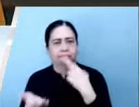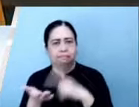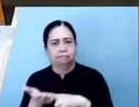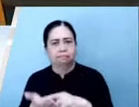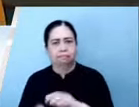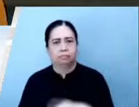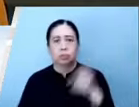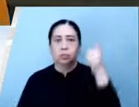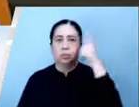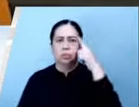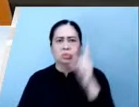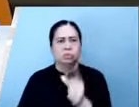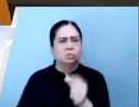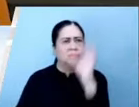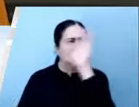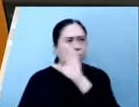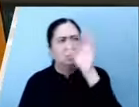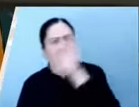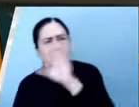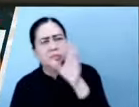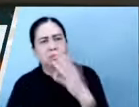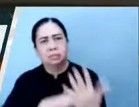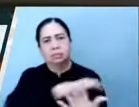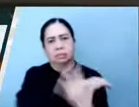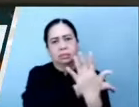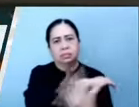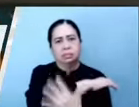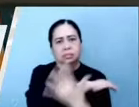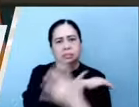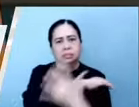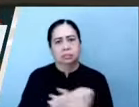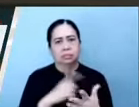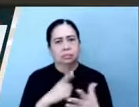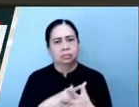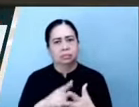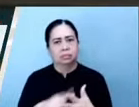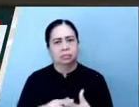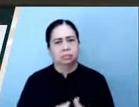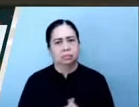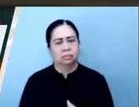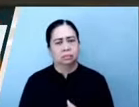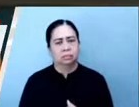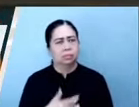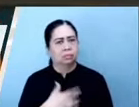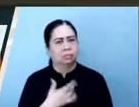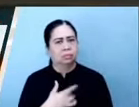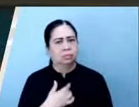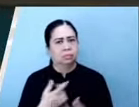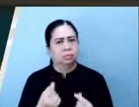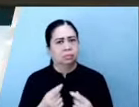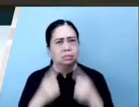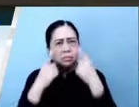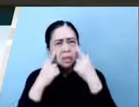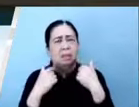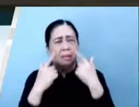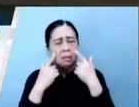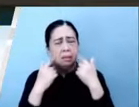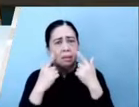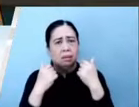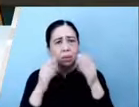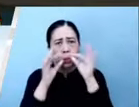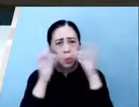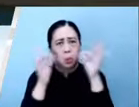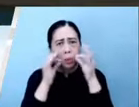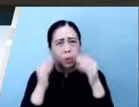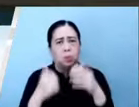yung hinahanap niya doon sa may damuhan. Yes. Tapos nung ano, parang ginagano na umiyak na yung pusang kuting ba yung kuting, umiyak na